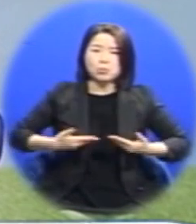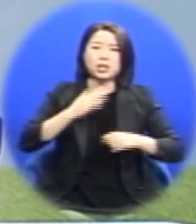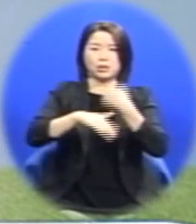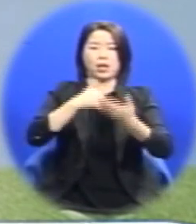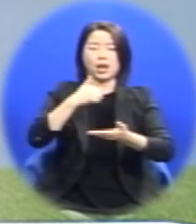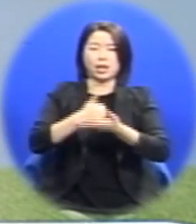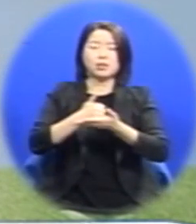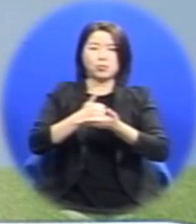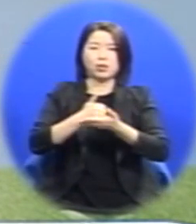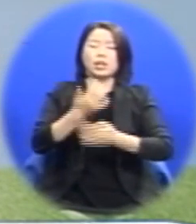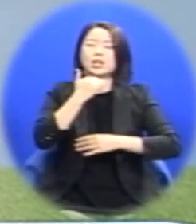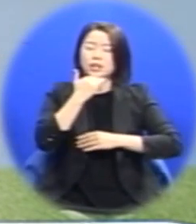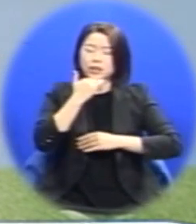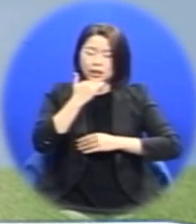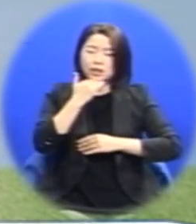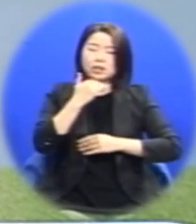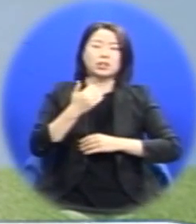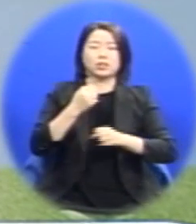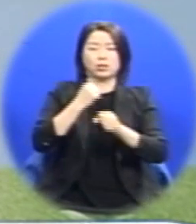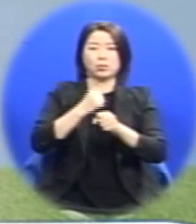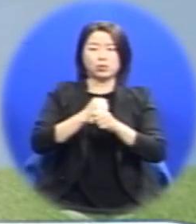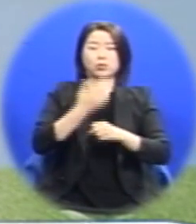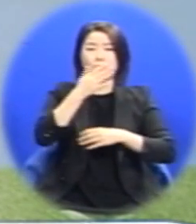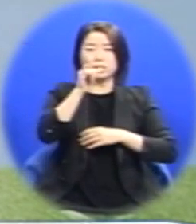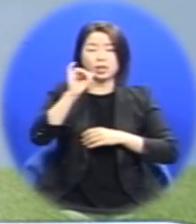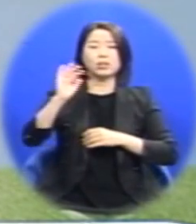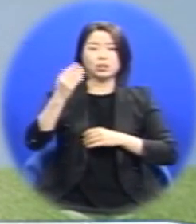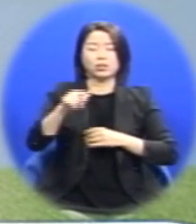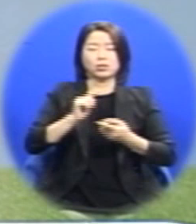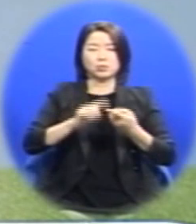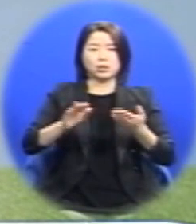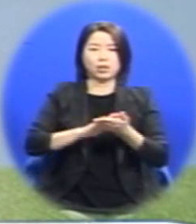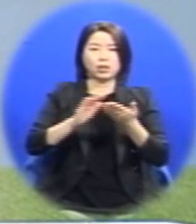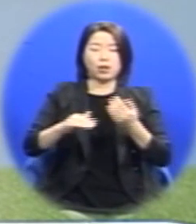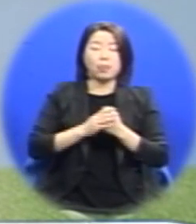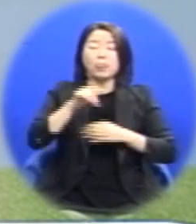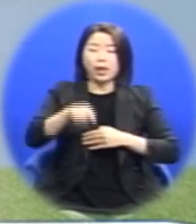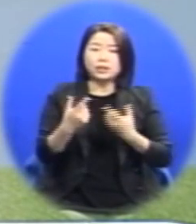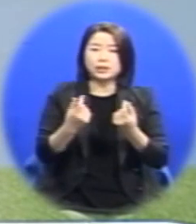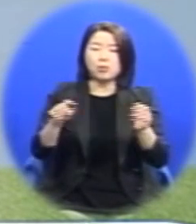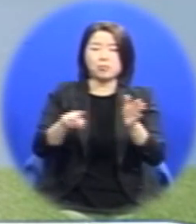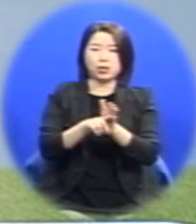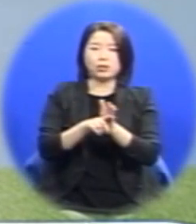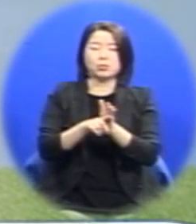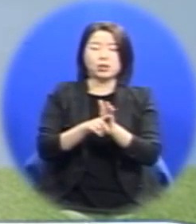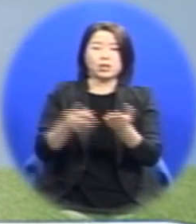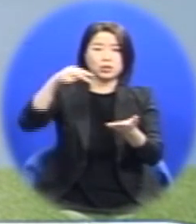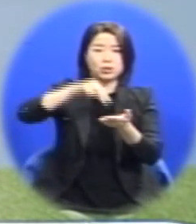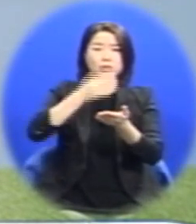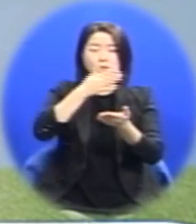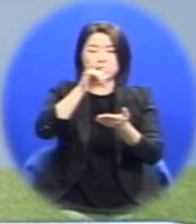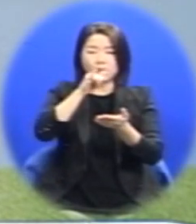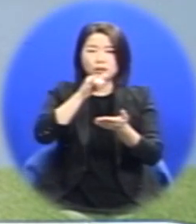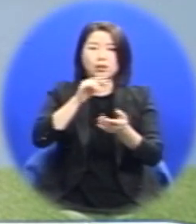하나님을 기다리게 될 수 있다는 걸, 그런 믿음으로 우리가 설 수 있게 된다는 것을